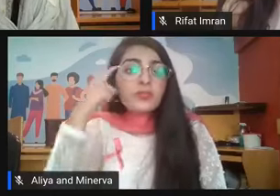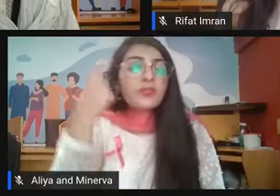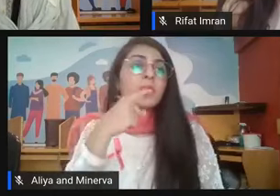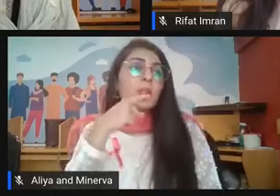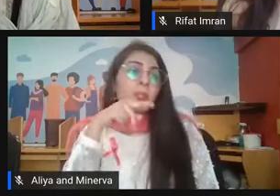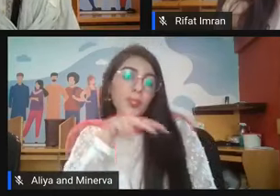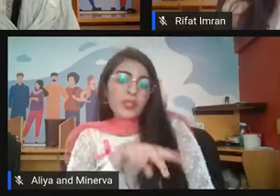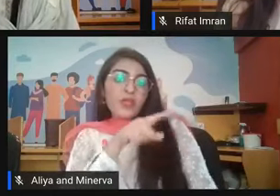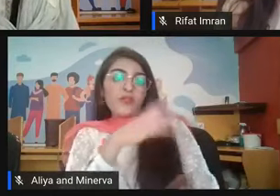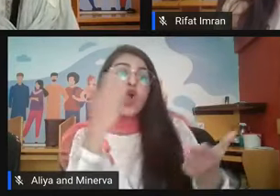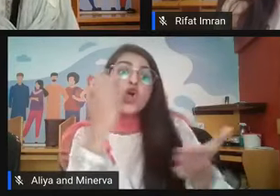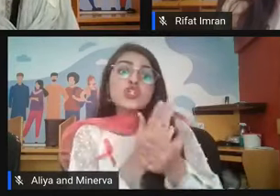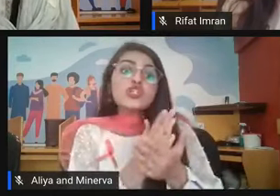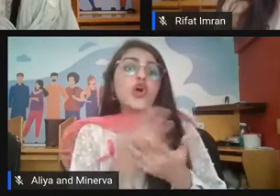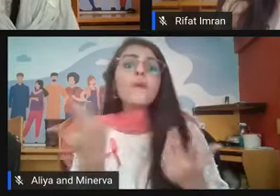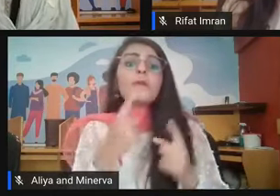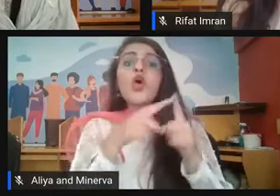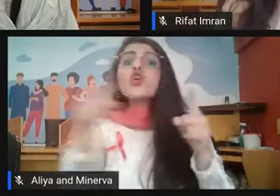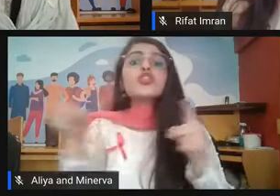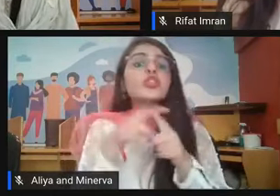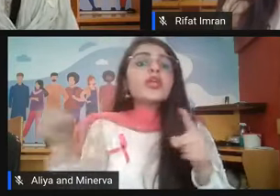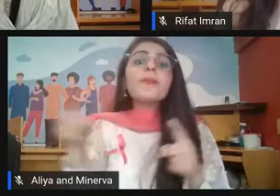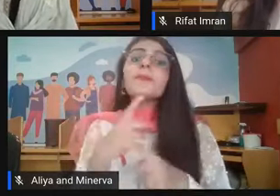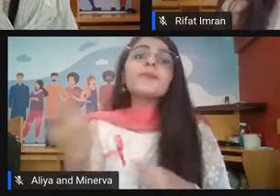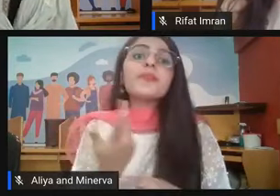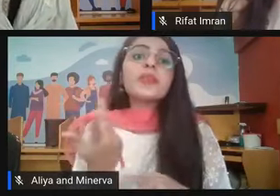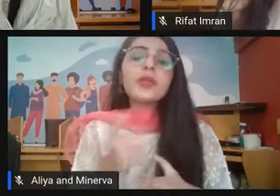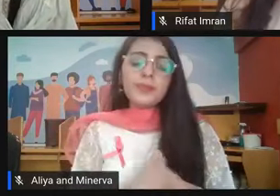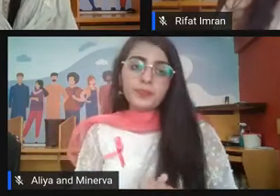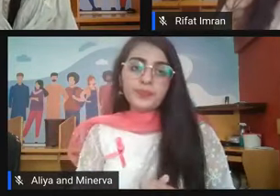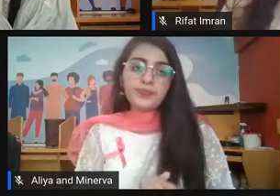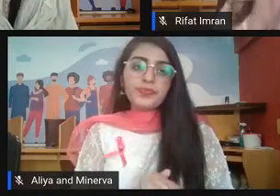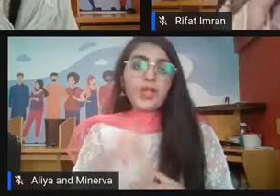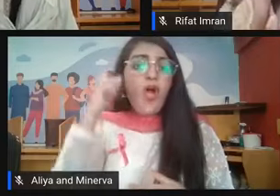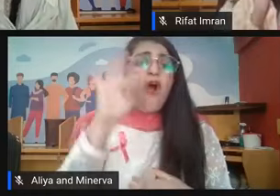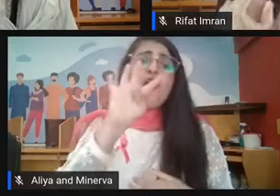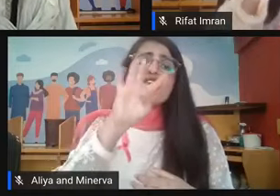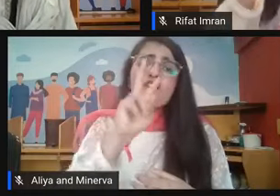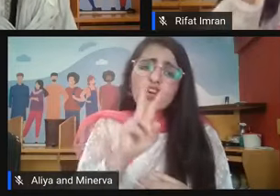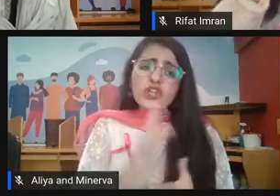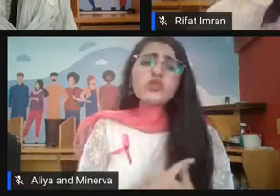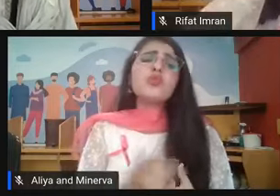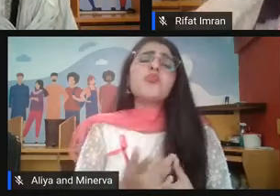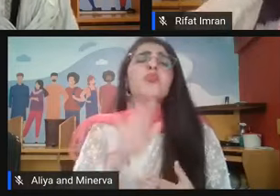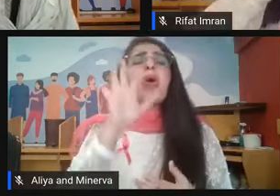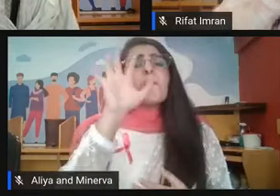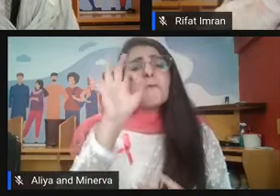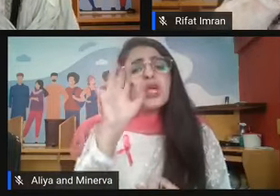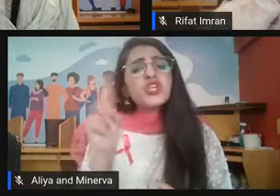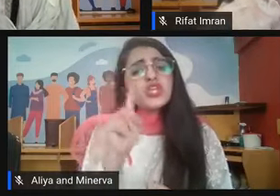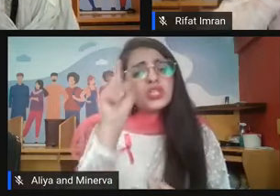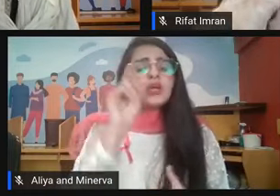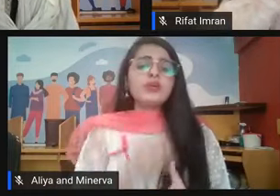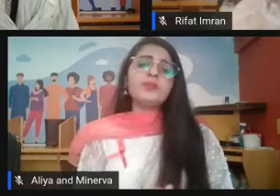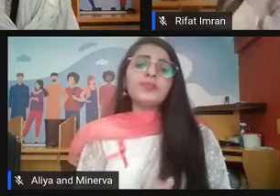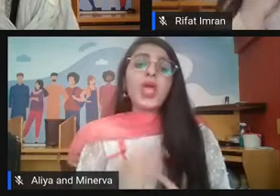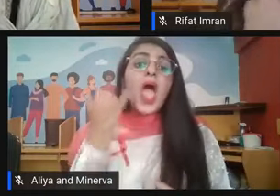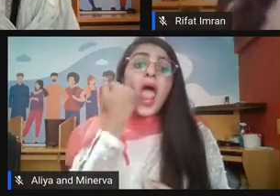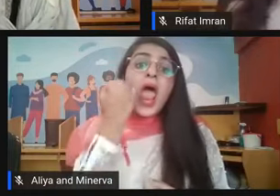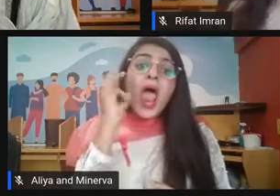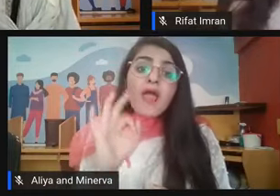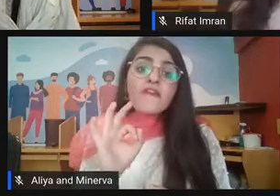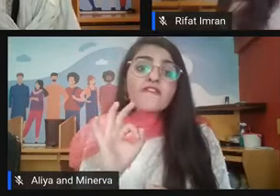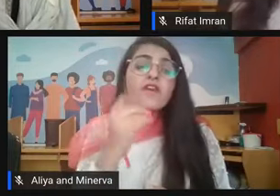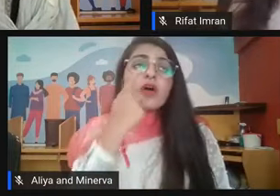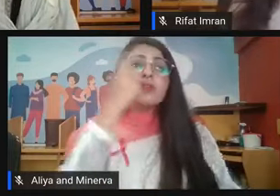पीरियड्स, अब इसके लिए हमने क्या टाइम ड्यूरेशन लिया है, हमने ड्यूरेशन लिया है 42 से 50 इयर्स. सो इफ समबडी इज हैविंग